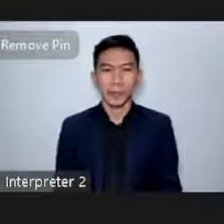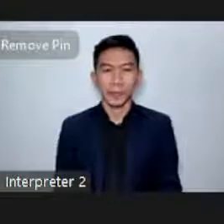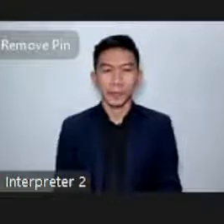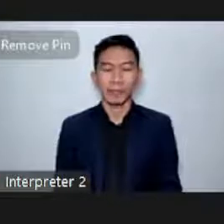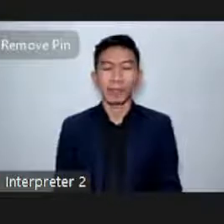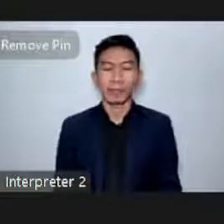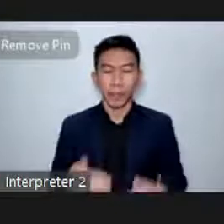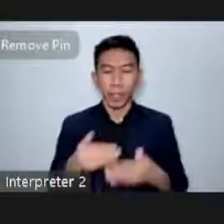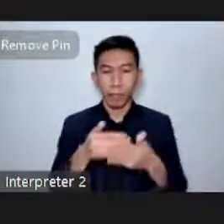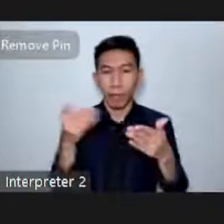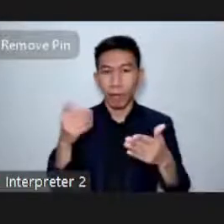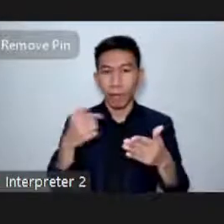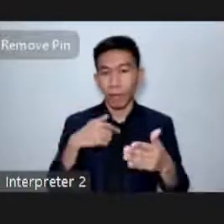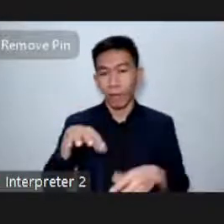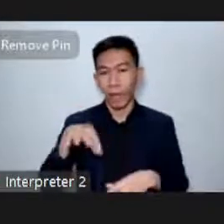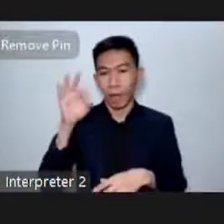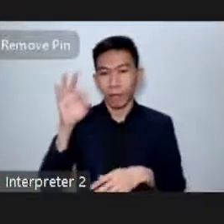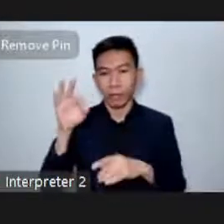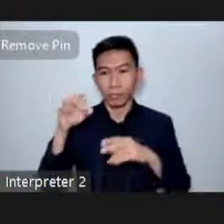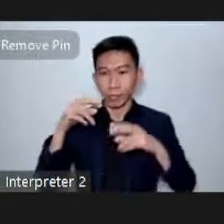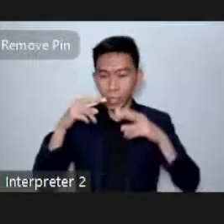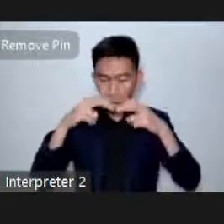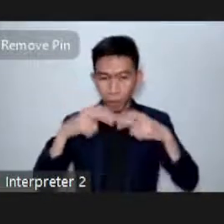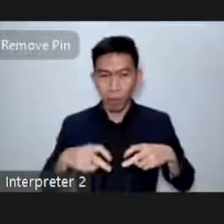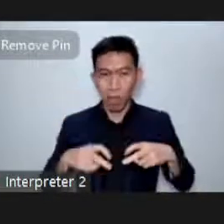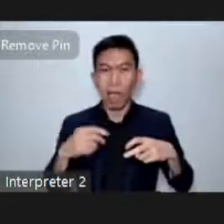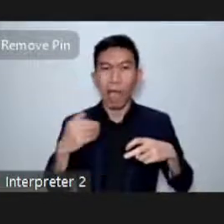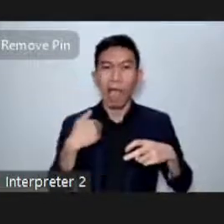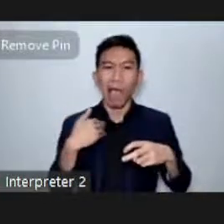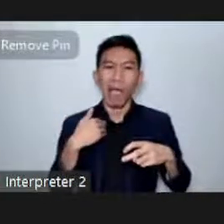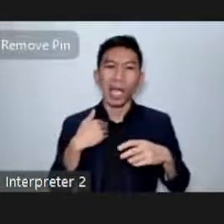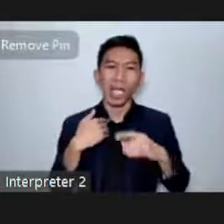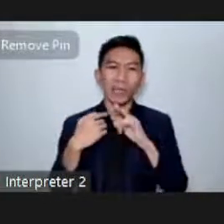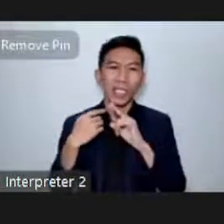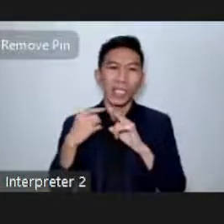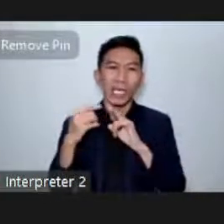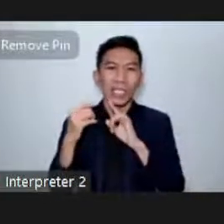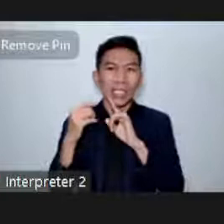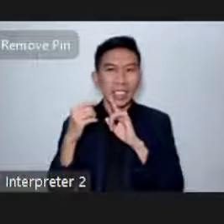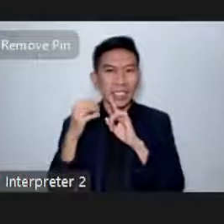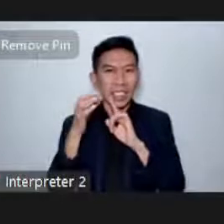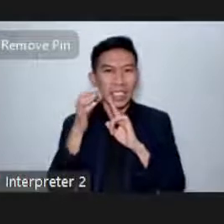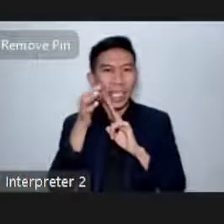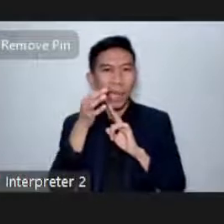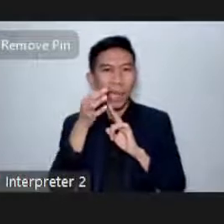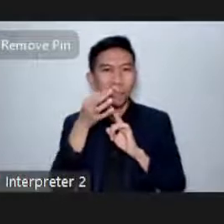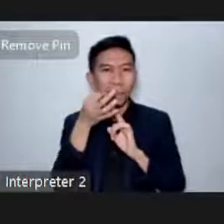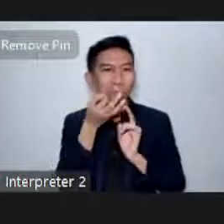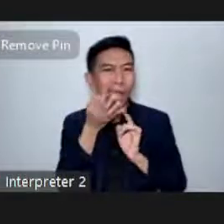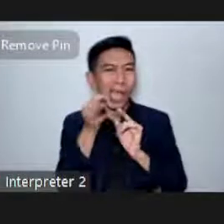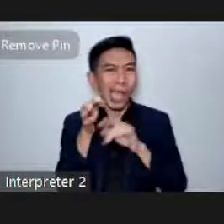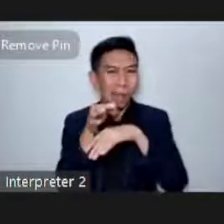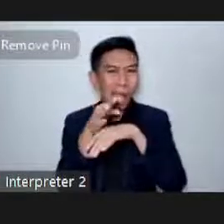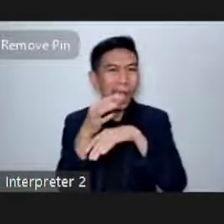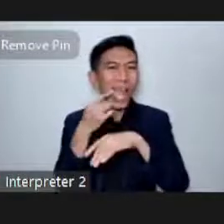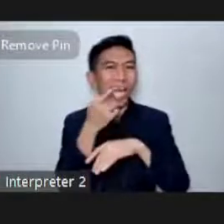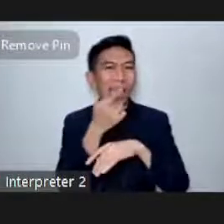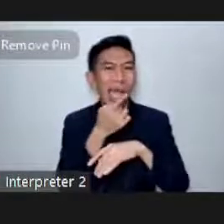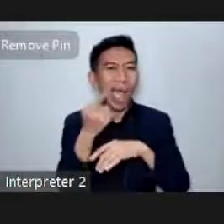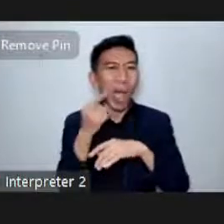Bago ako ma-diagnose, nagkaroon muna ako ng singaw na umabot ng halos 1 buwan. Ang tagal niyang